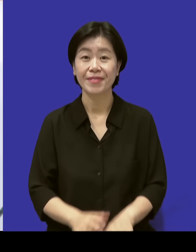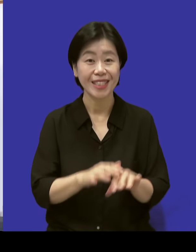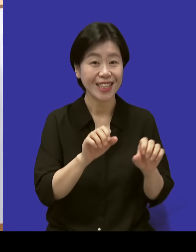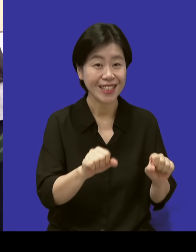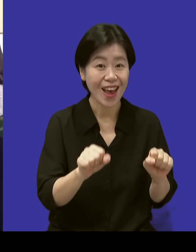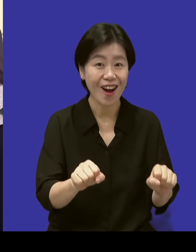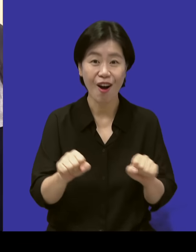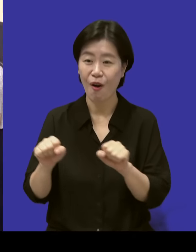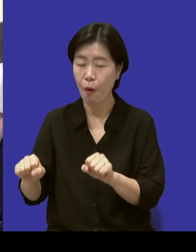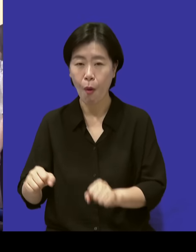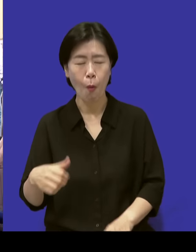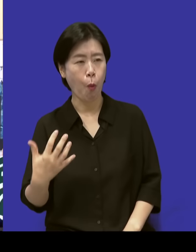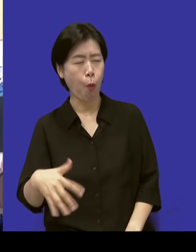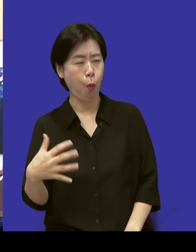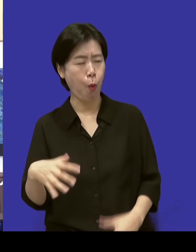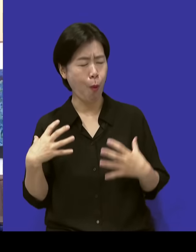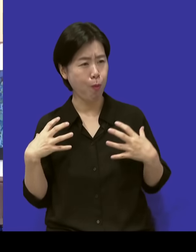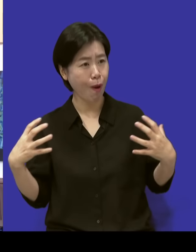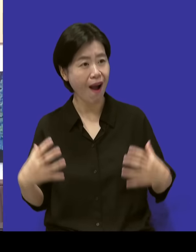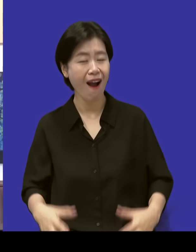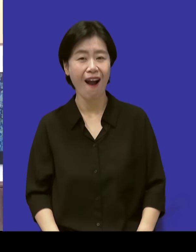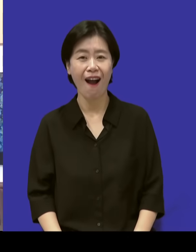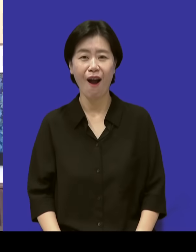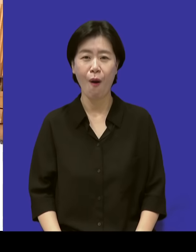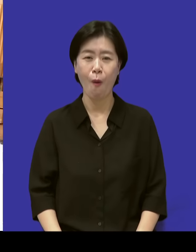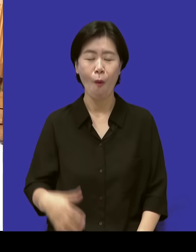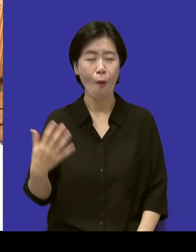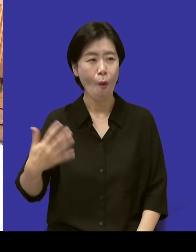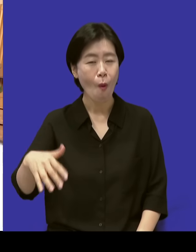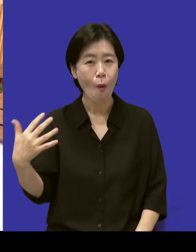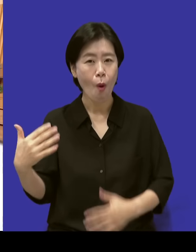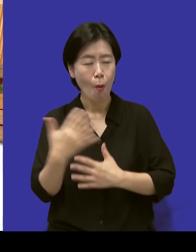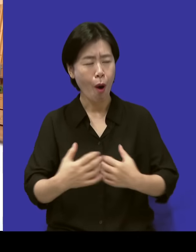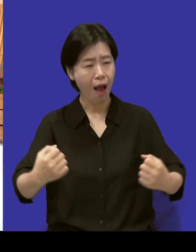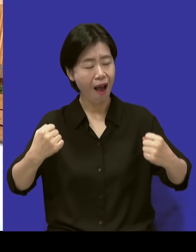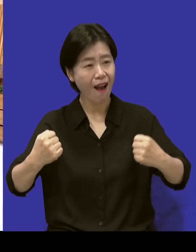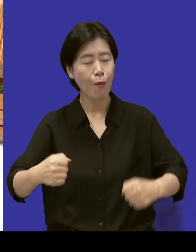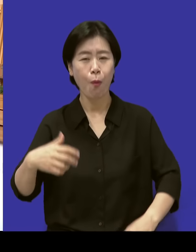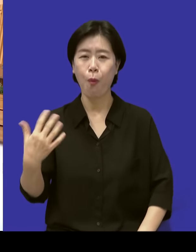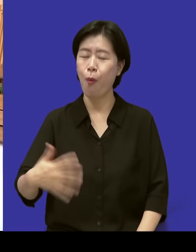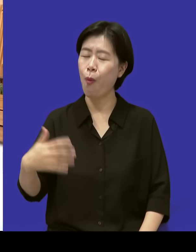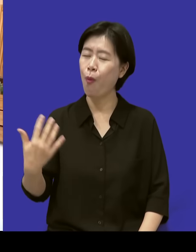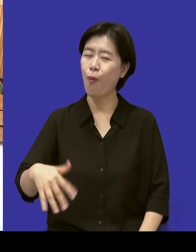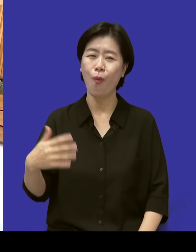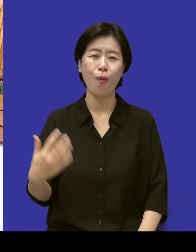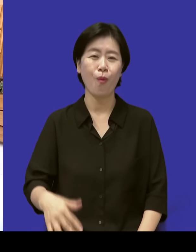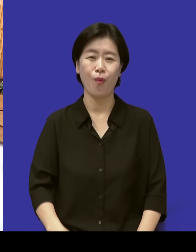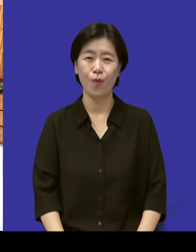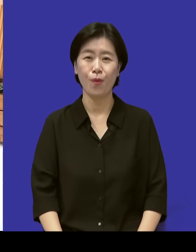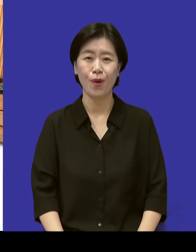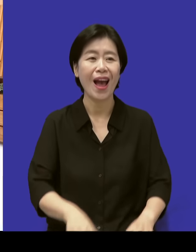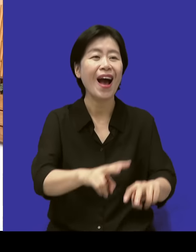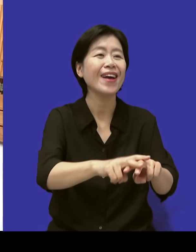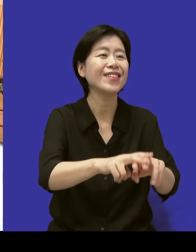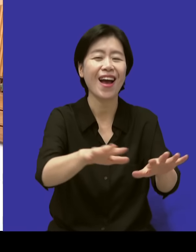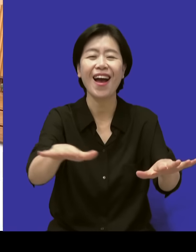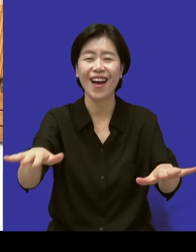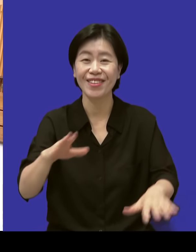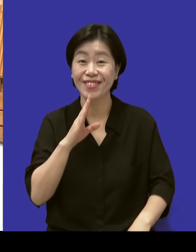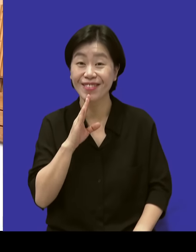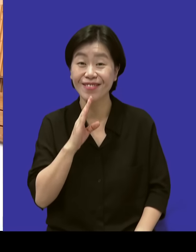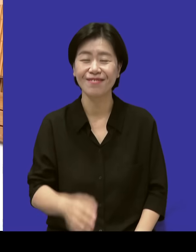안녕하세요. 안녕하세요. 우와. 우와. 우와. 와, 몸 진짜 좋다. 와. 와. 아, 진짜. 네. 앉아야 될 것 같아요.